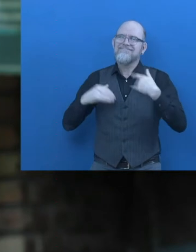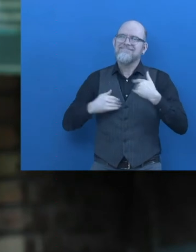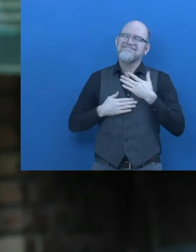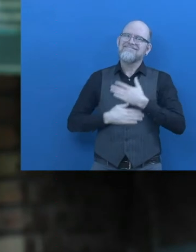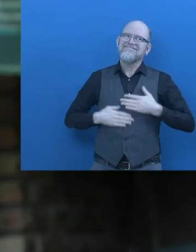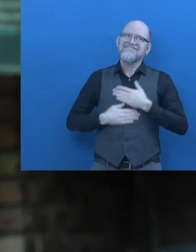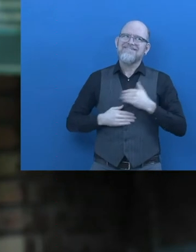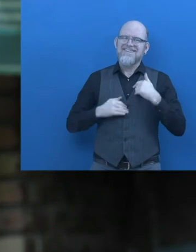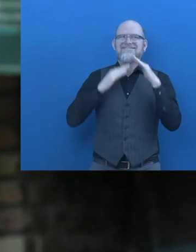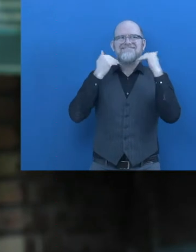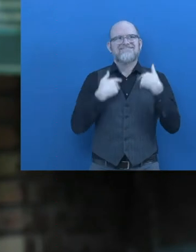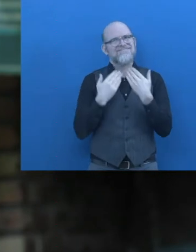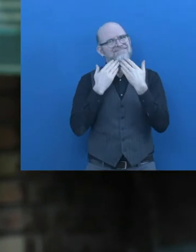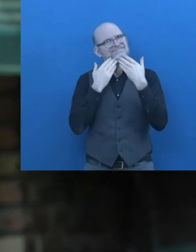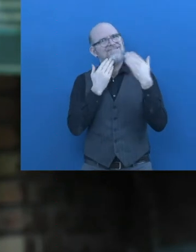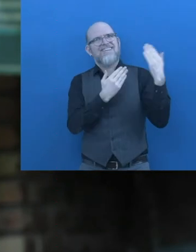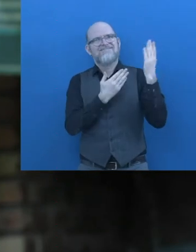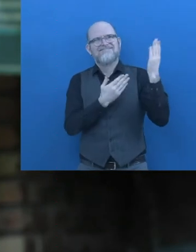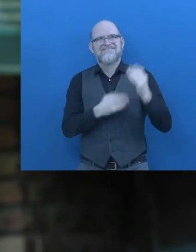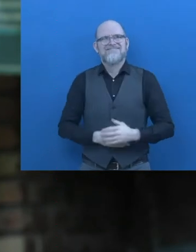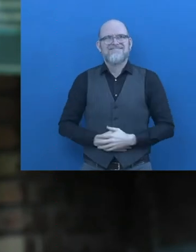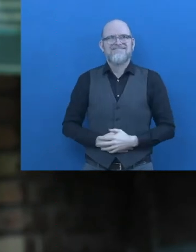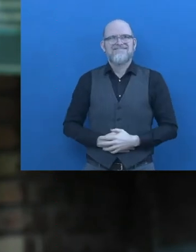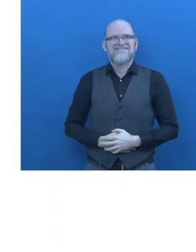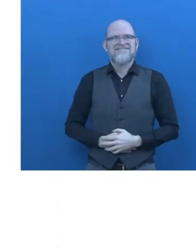টুকটাকে যে হিসাবে হয় মোটামুটি ভালোই হয়েছে